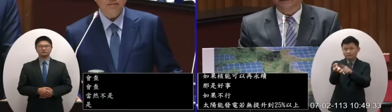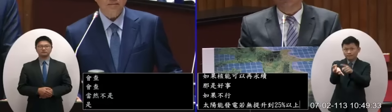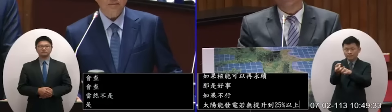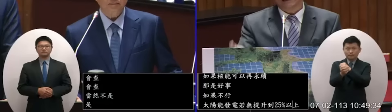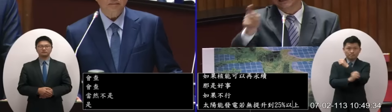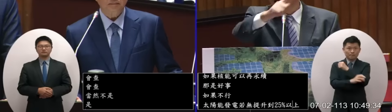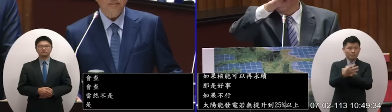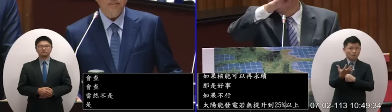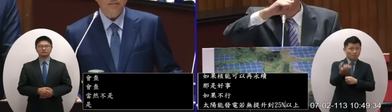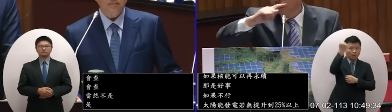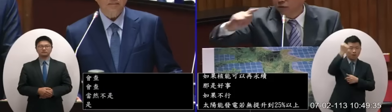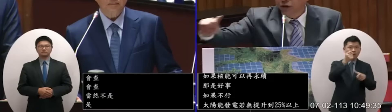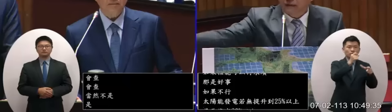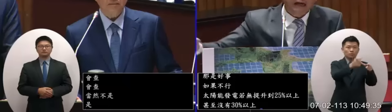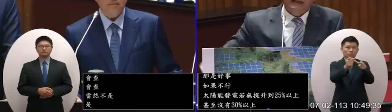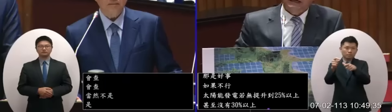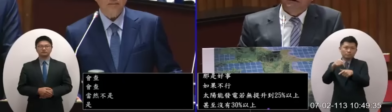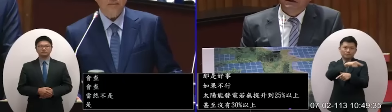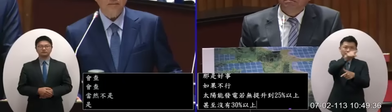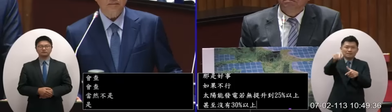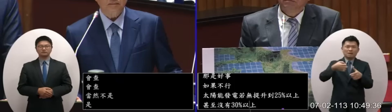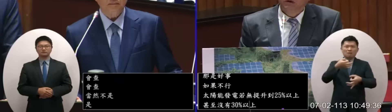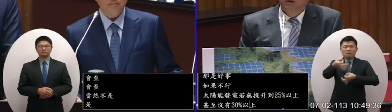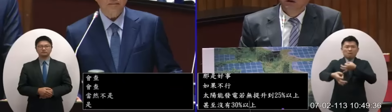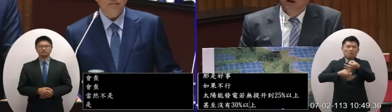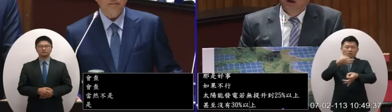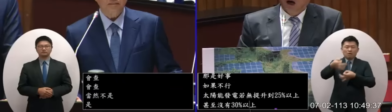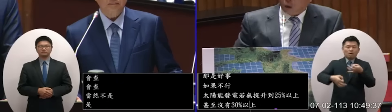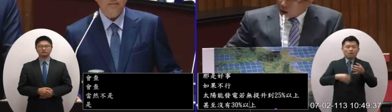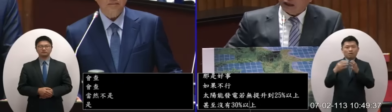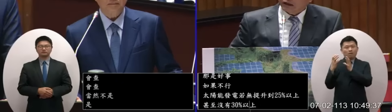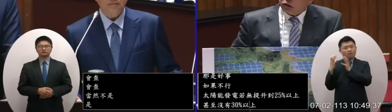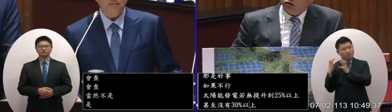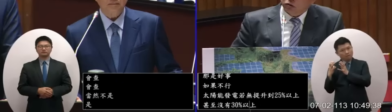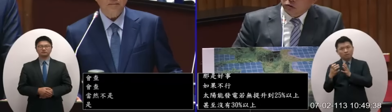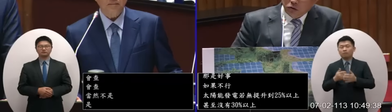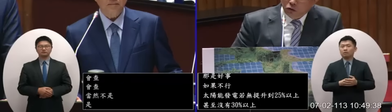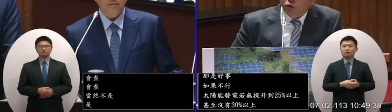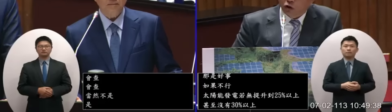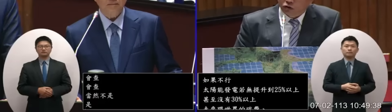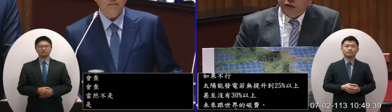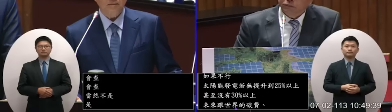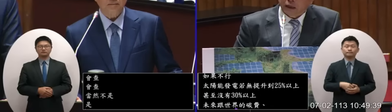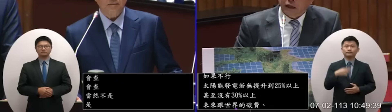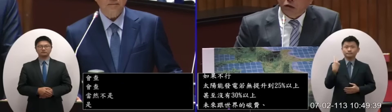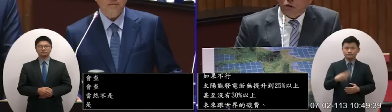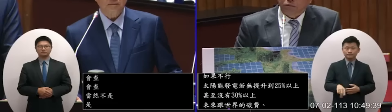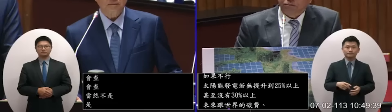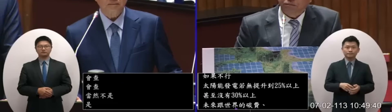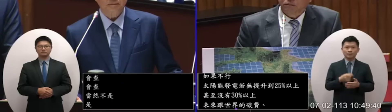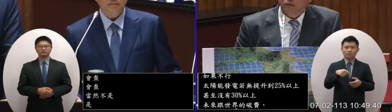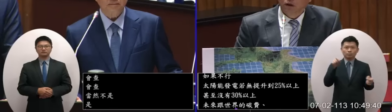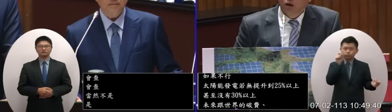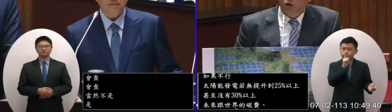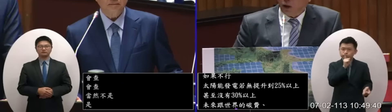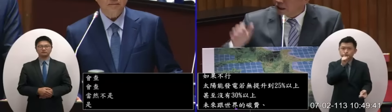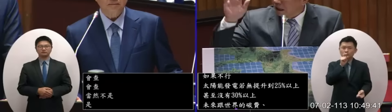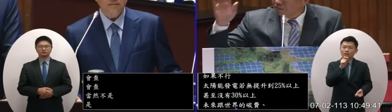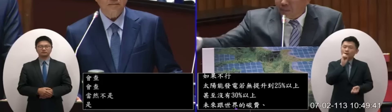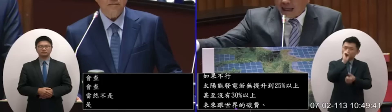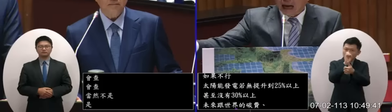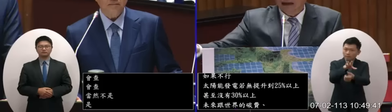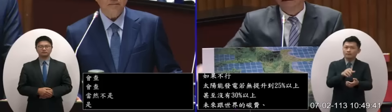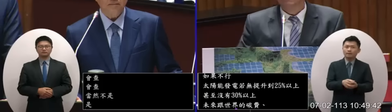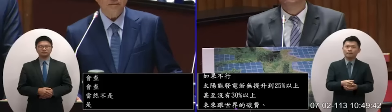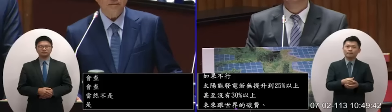讲，这企业界无几个站得住的。我搁个故中心长跟你讲，过去的背